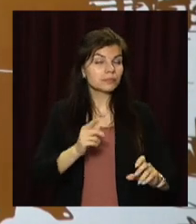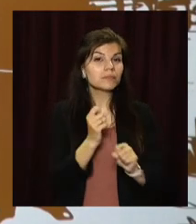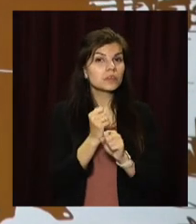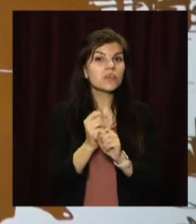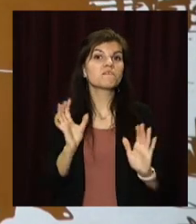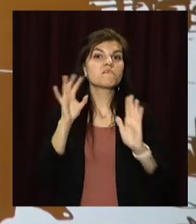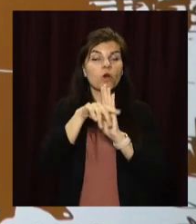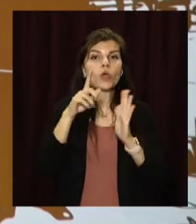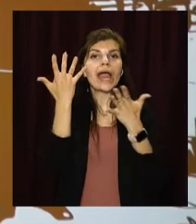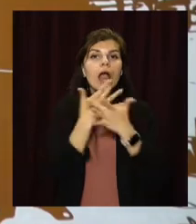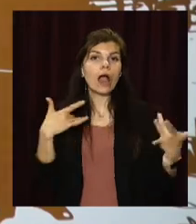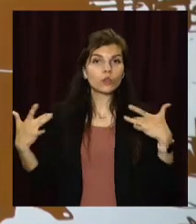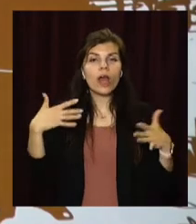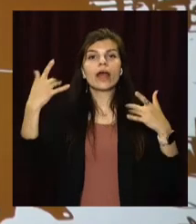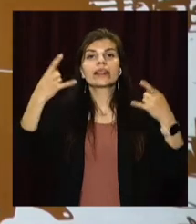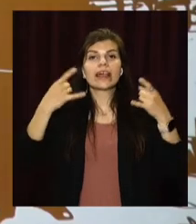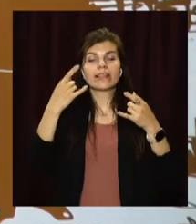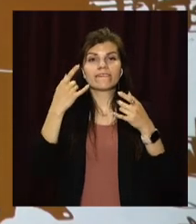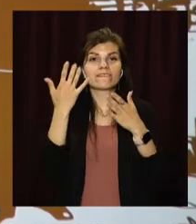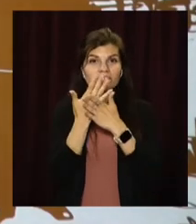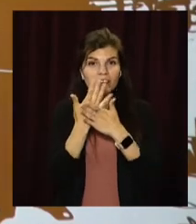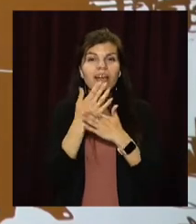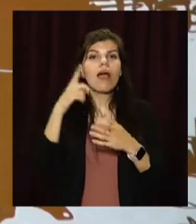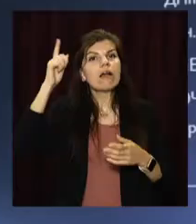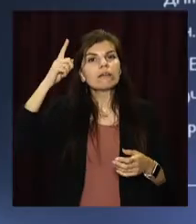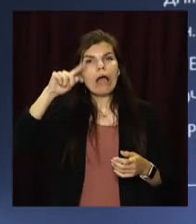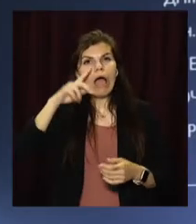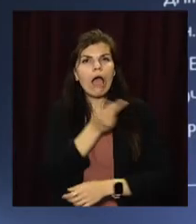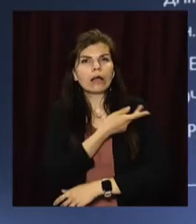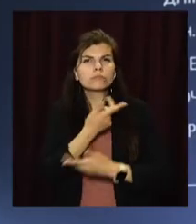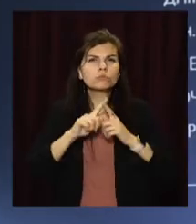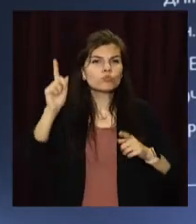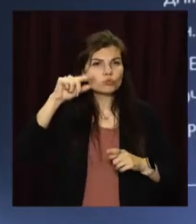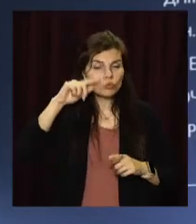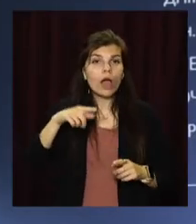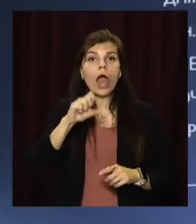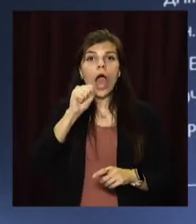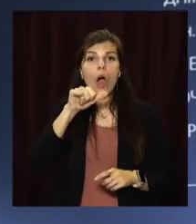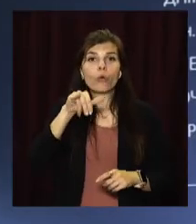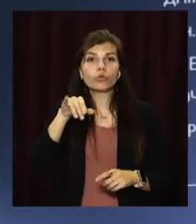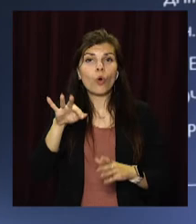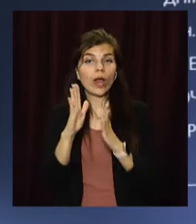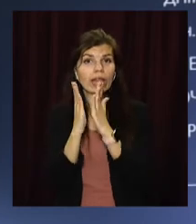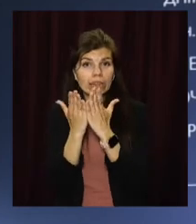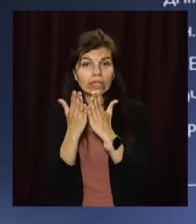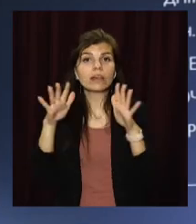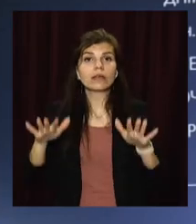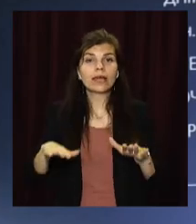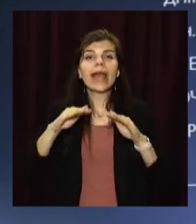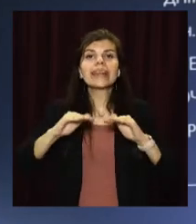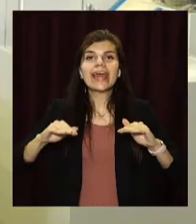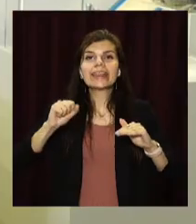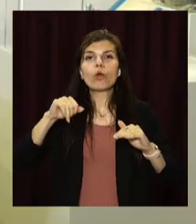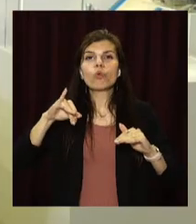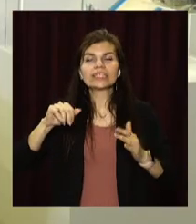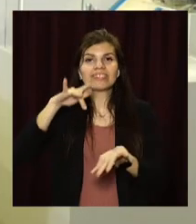долучилися також кіноактори, телеведучі, журналісти і каскарі. Записували аудіокнигу у студії Палацу творчості дітей та